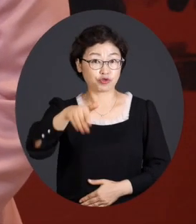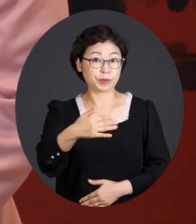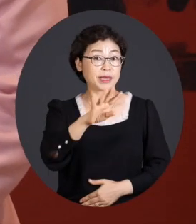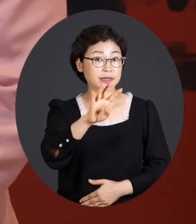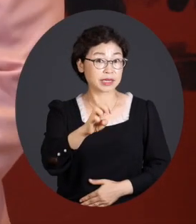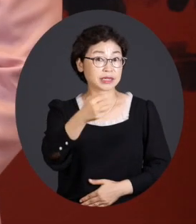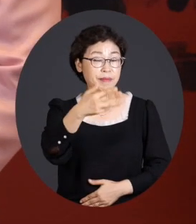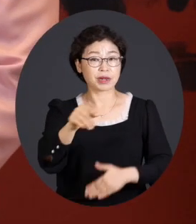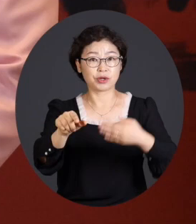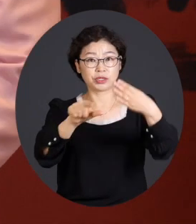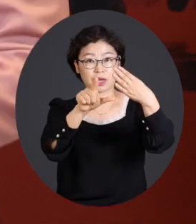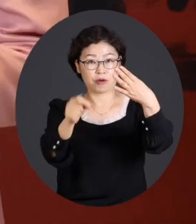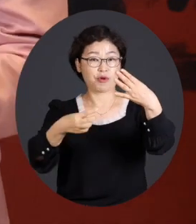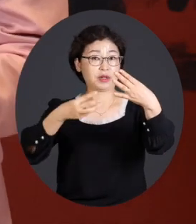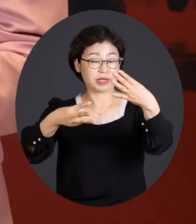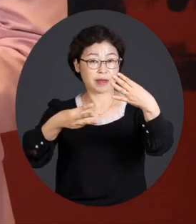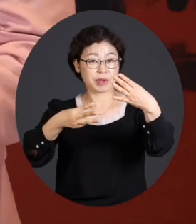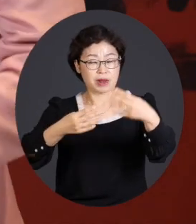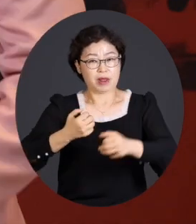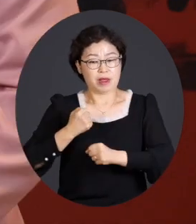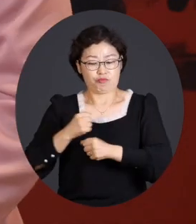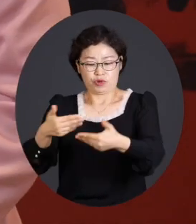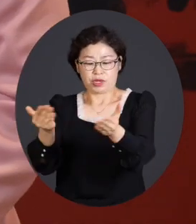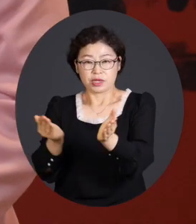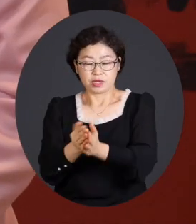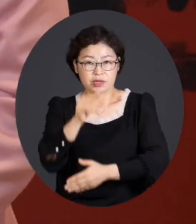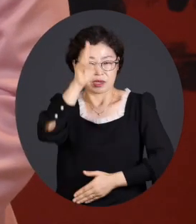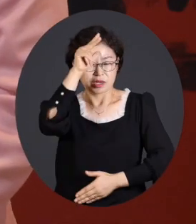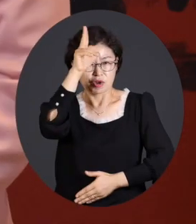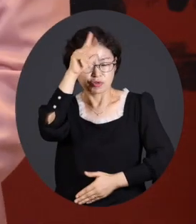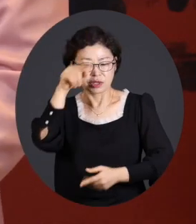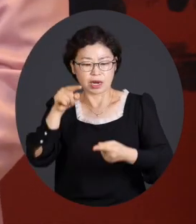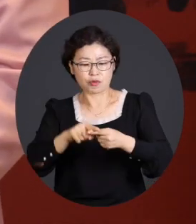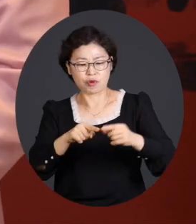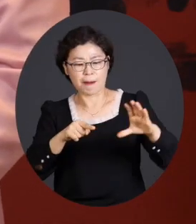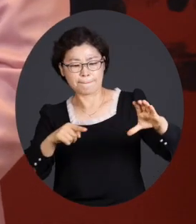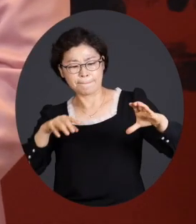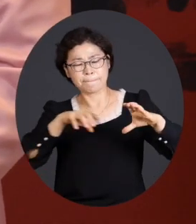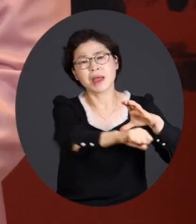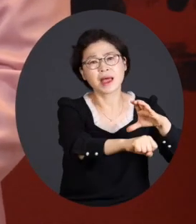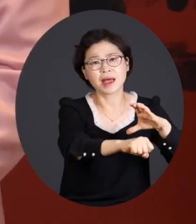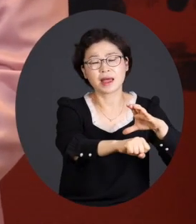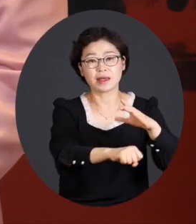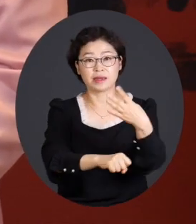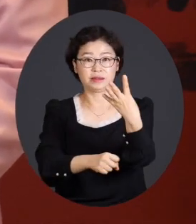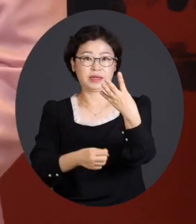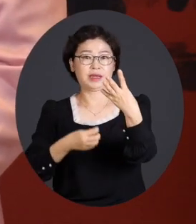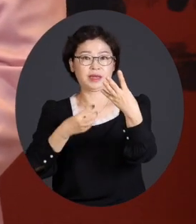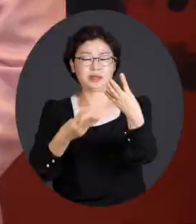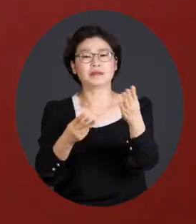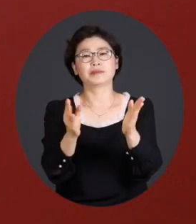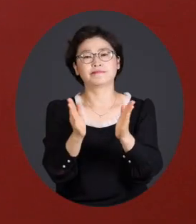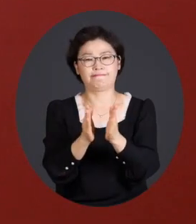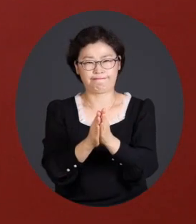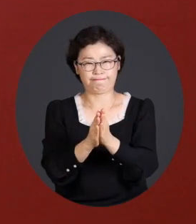1948년 4월 3일 무장대가 경찰지서를 습격합니다. 4.3의